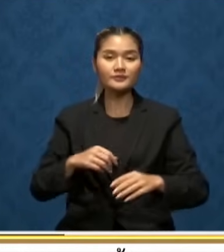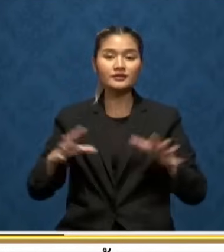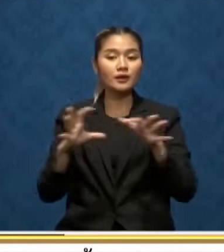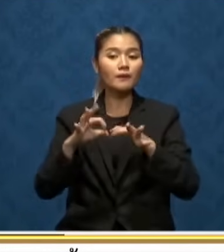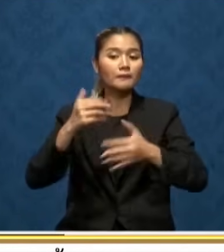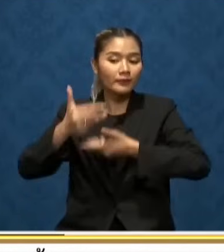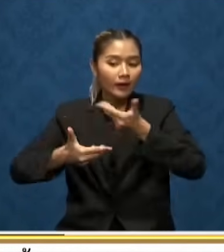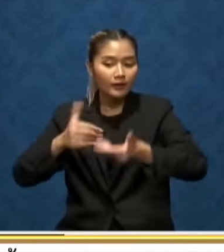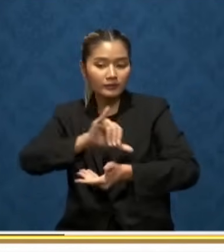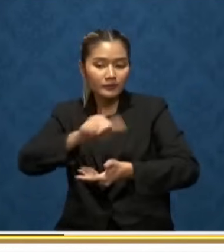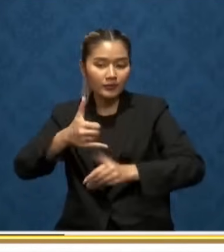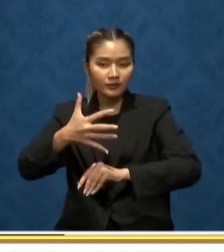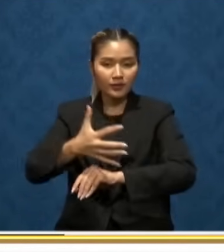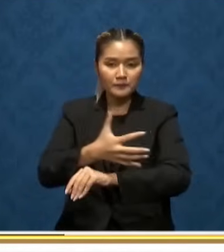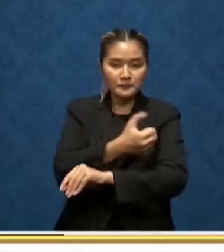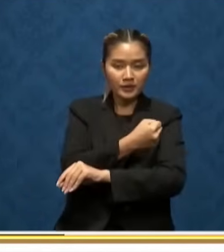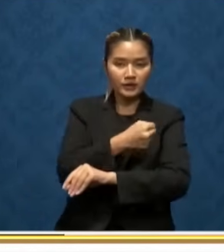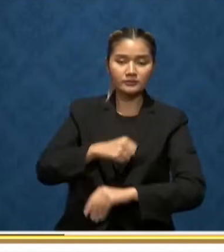างการเมือง